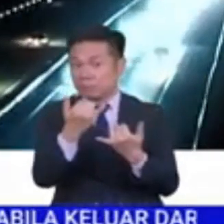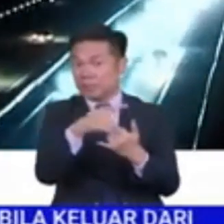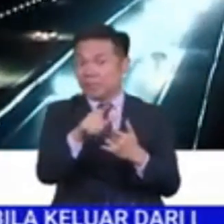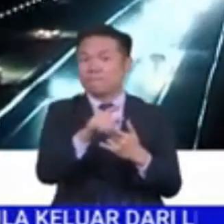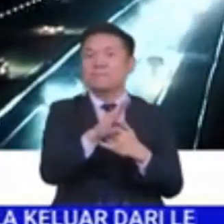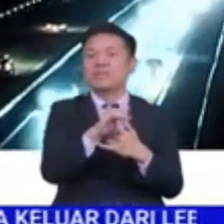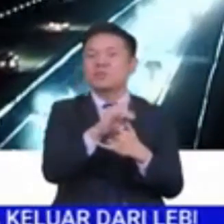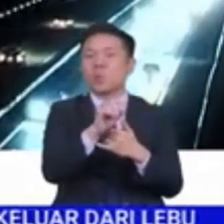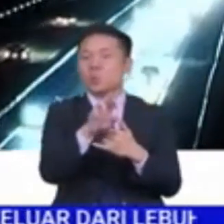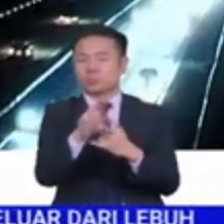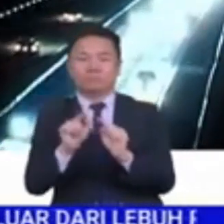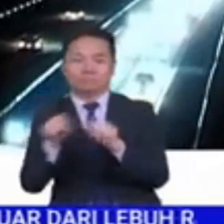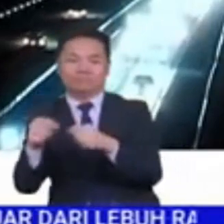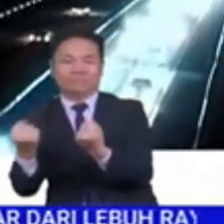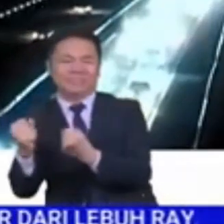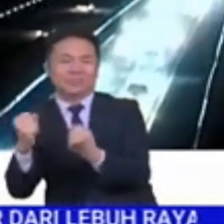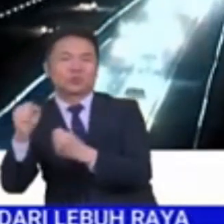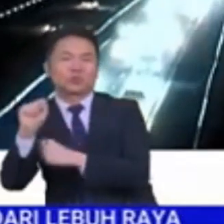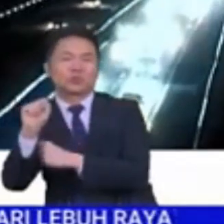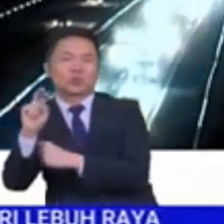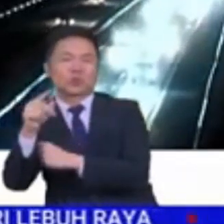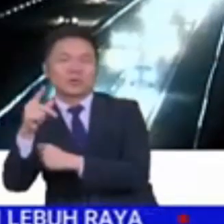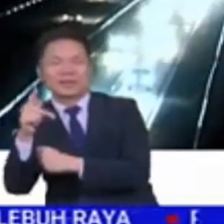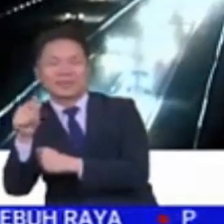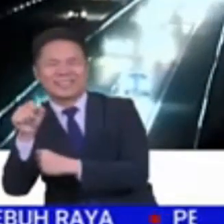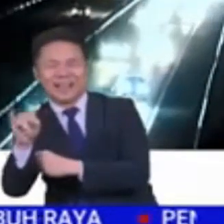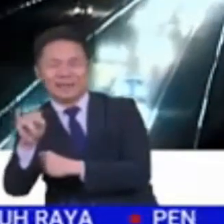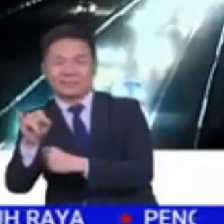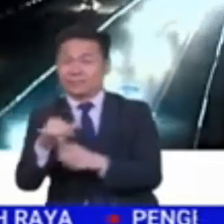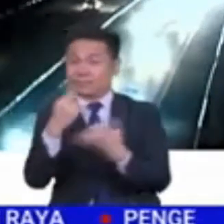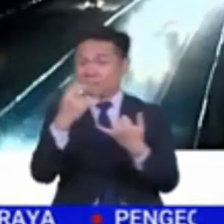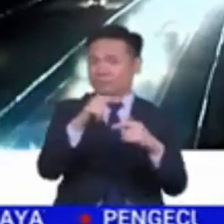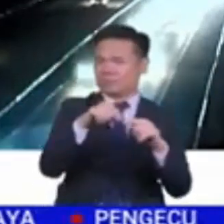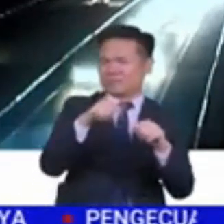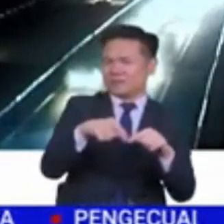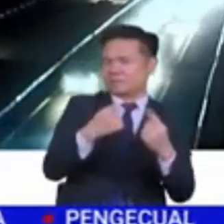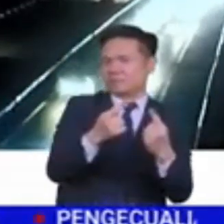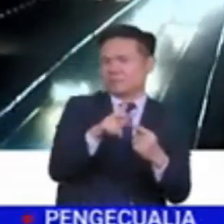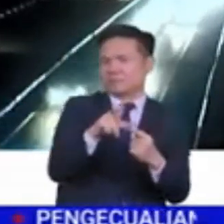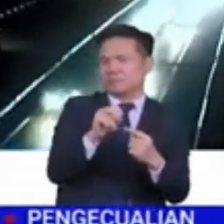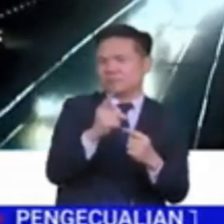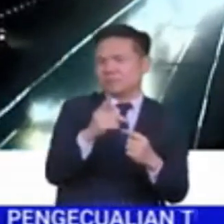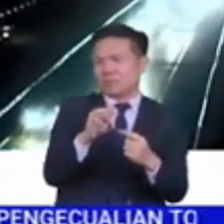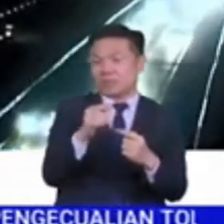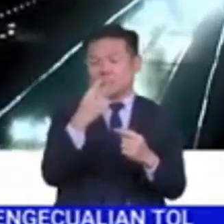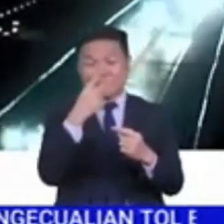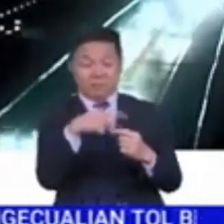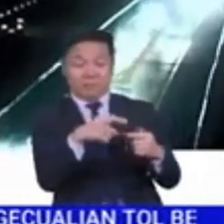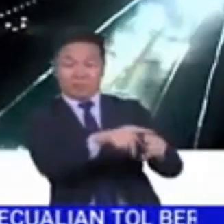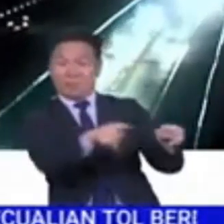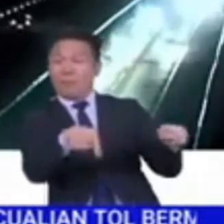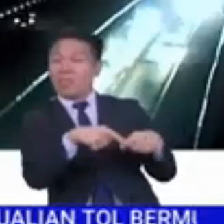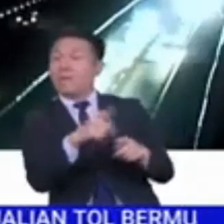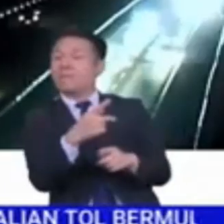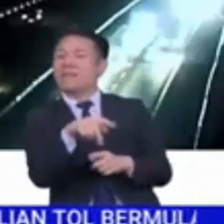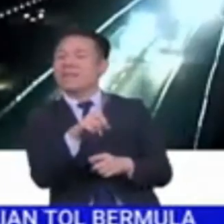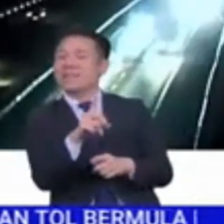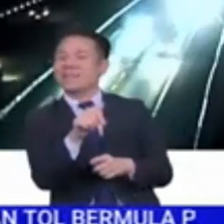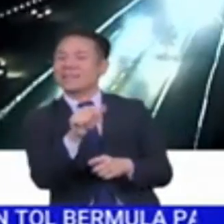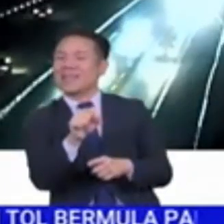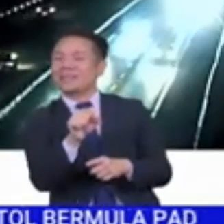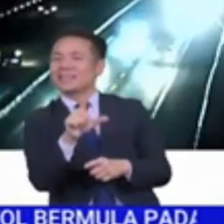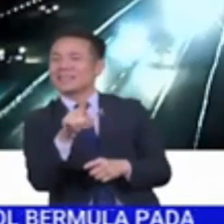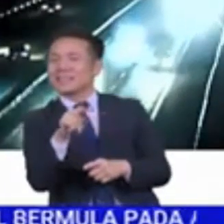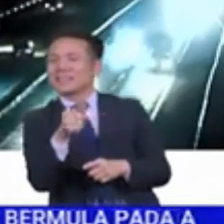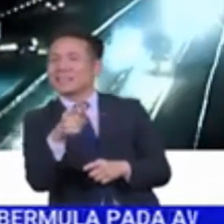Sungai. Manakala di trafik di wilayah selatan, perlahan 30 km hentian sebelah Pedas Linggi arah utara ke Port Dickson